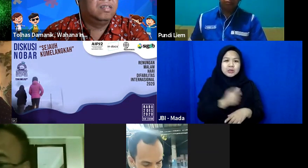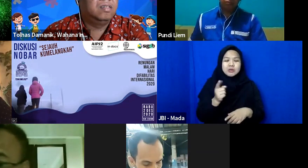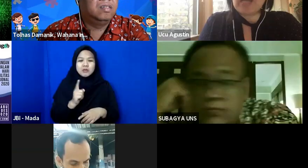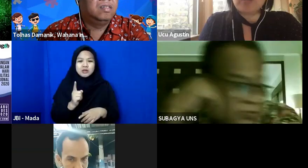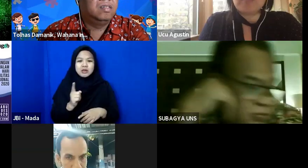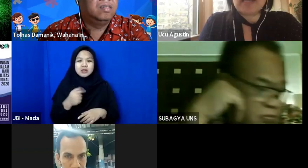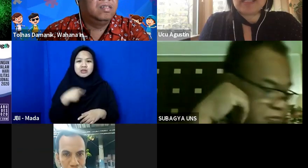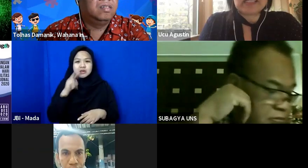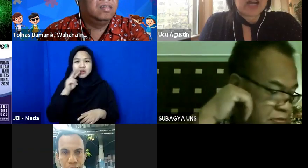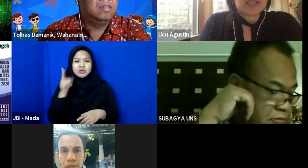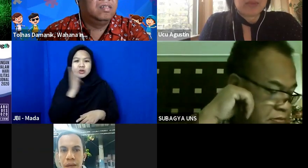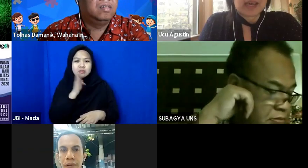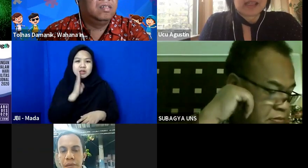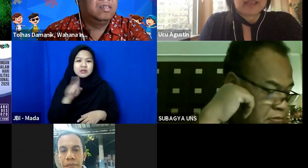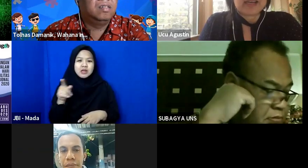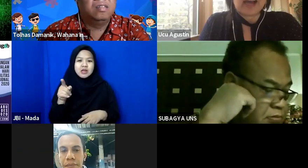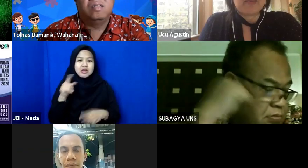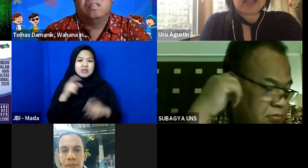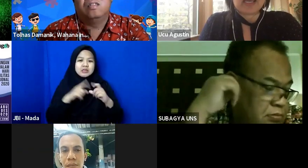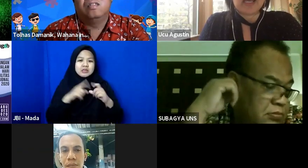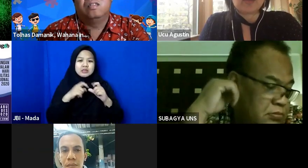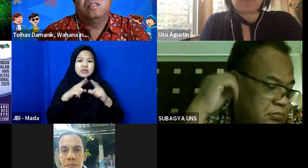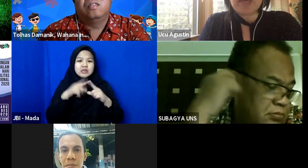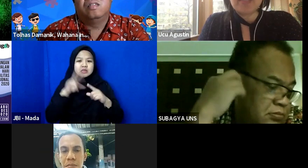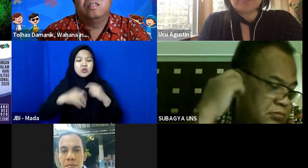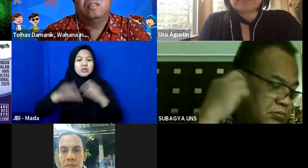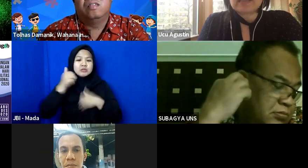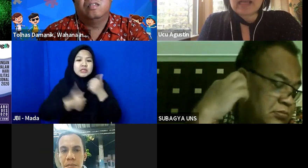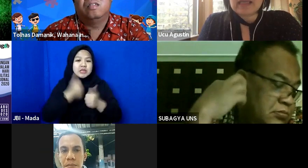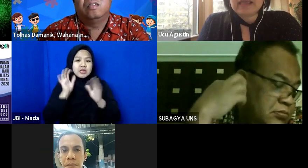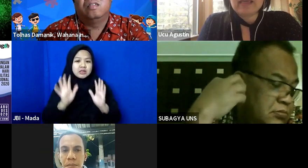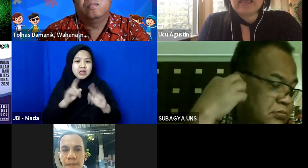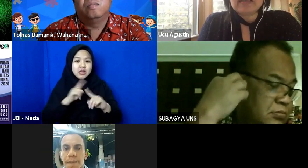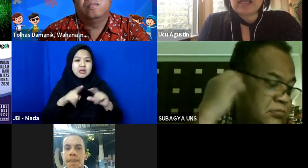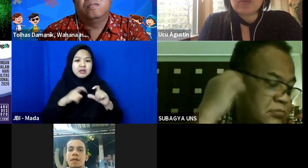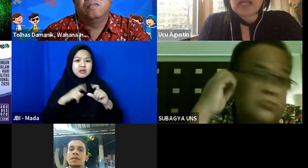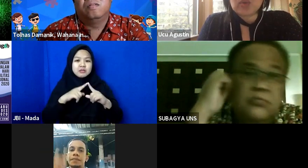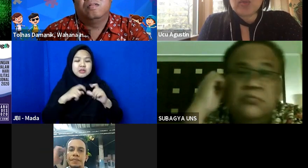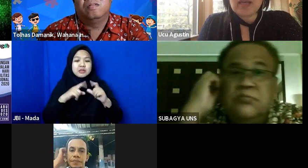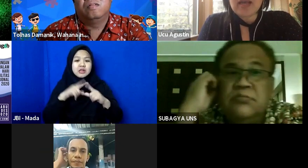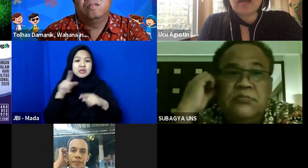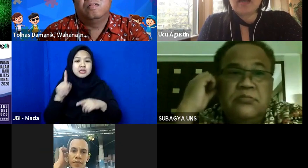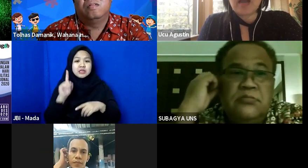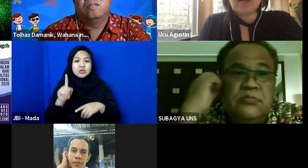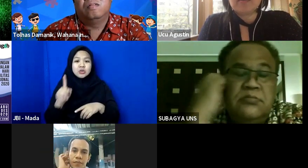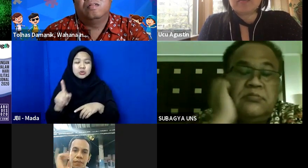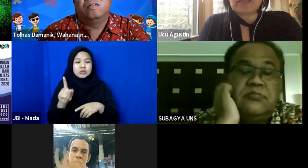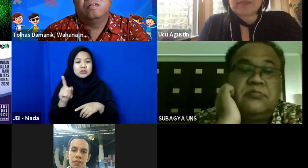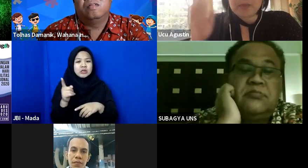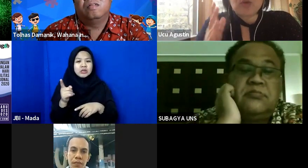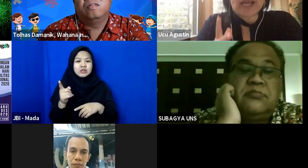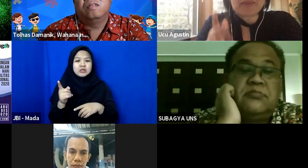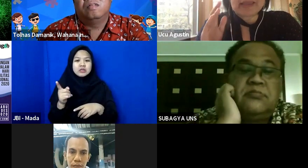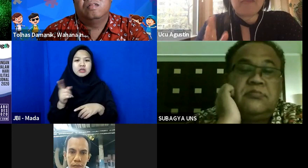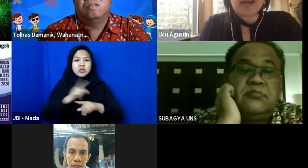ya saya anggap yaitu remaja Sasa harus lebih giat aja paling kaya gitu tapi Salsa ini satu-satunya Yang